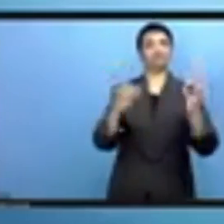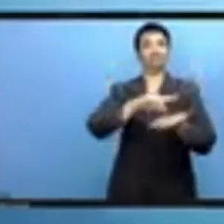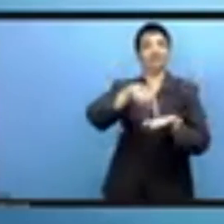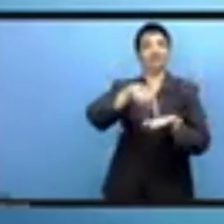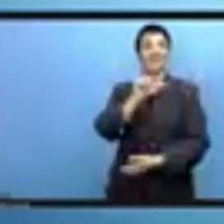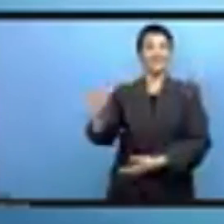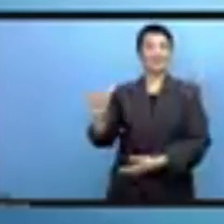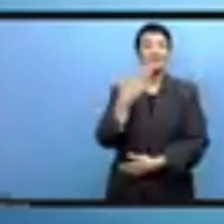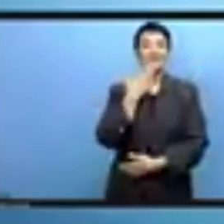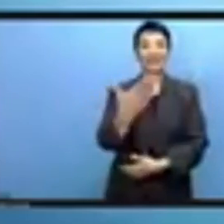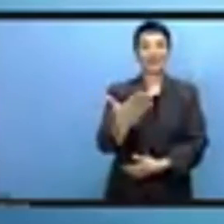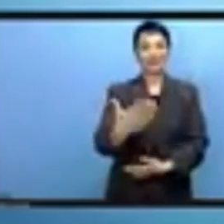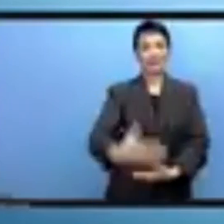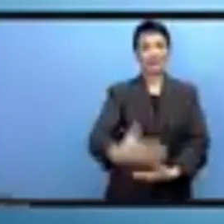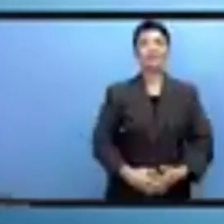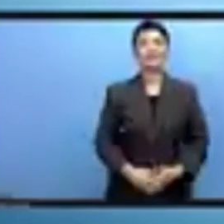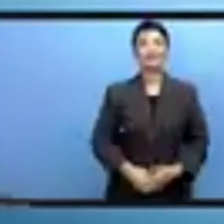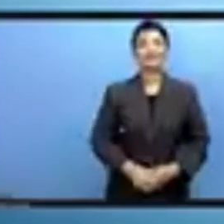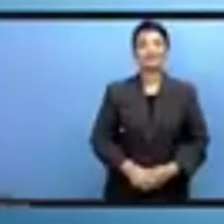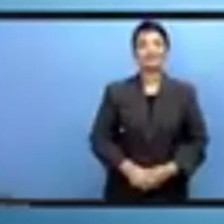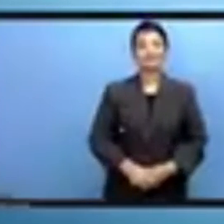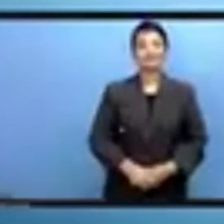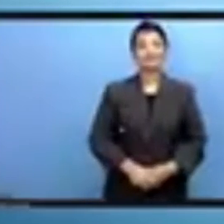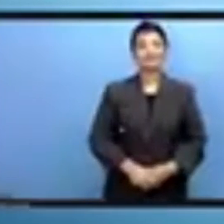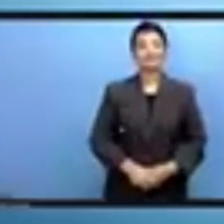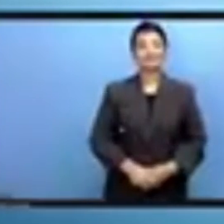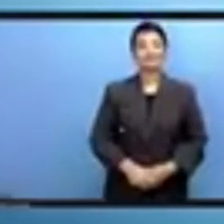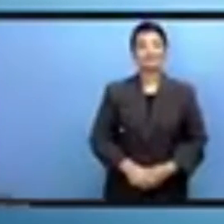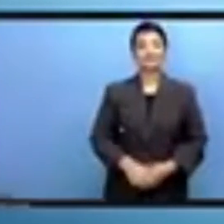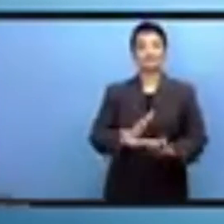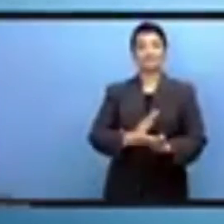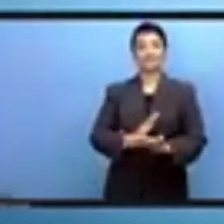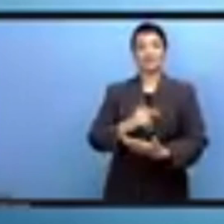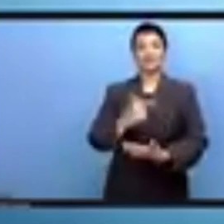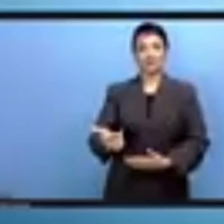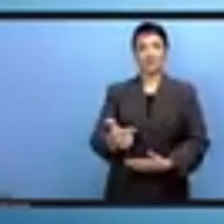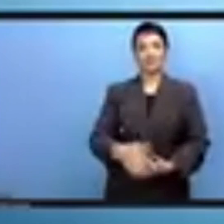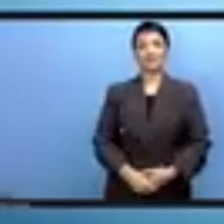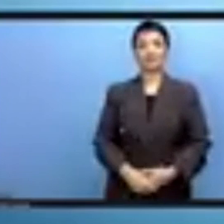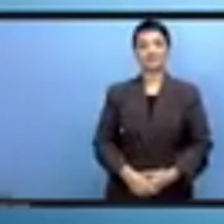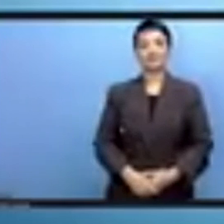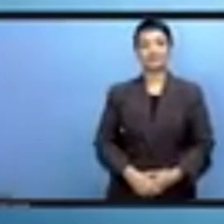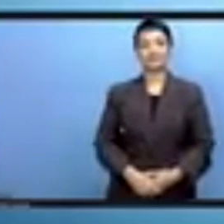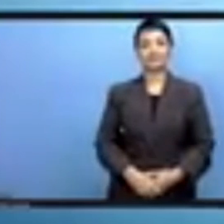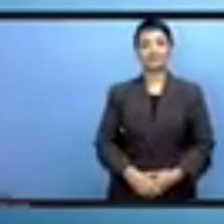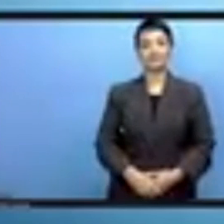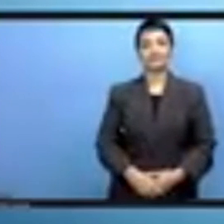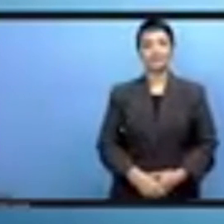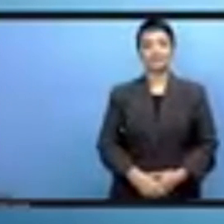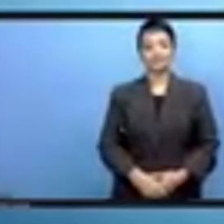坛取得成功。非常感谢，感谢